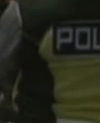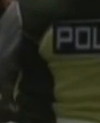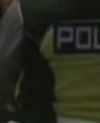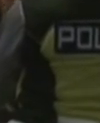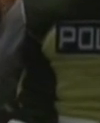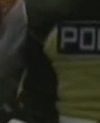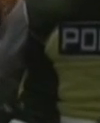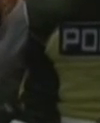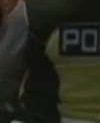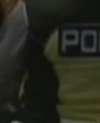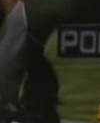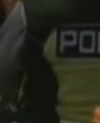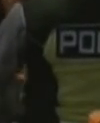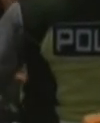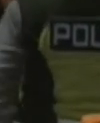hai hai